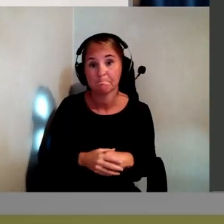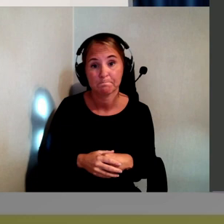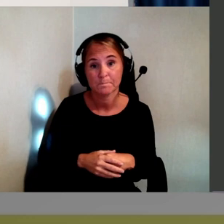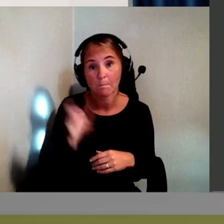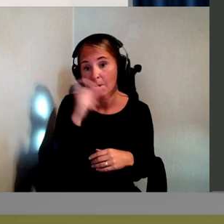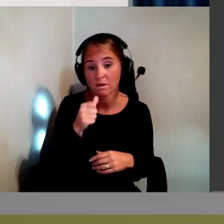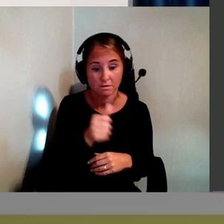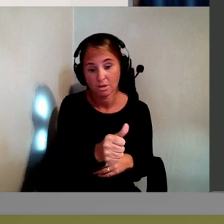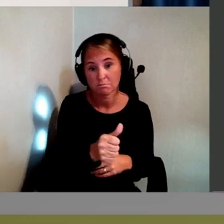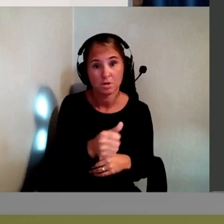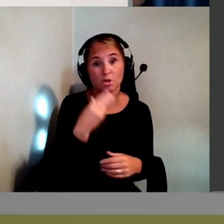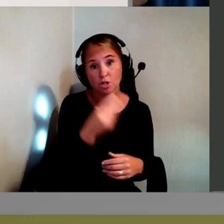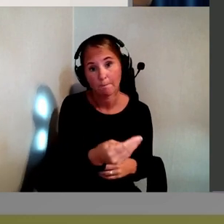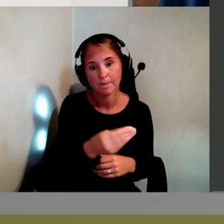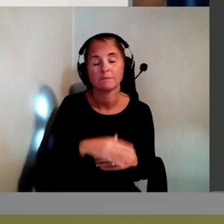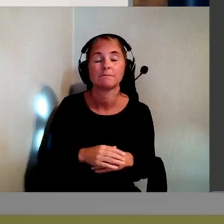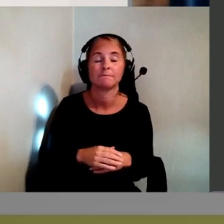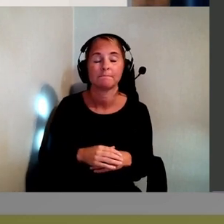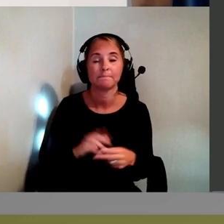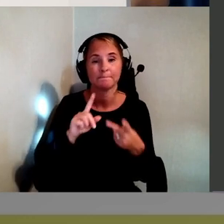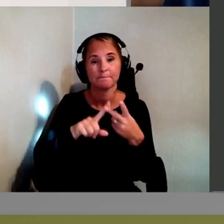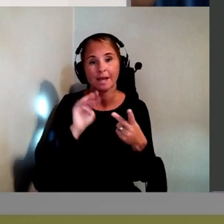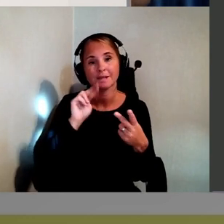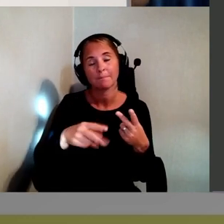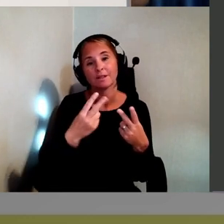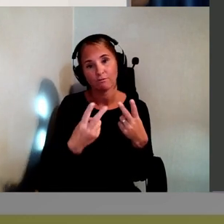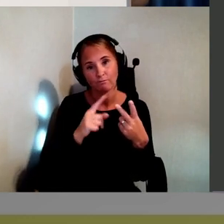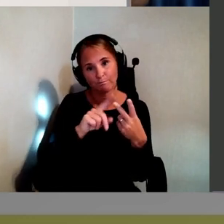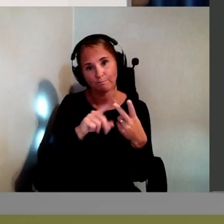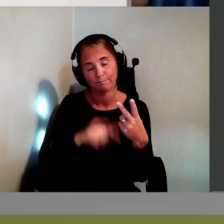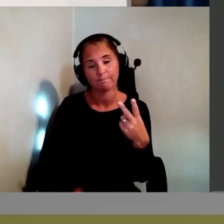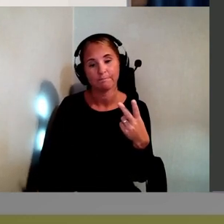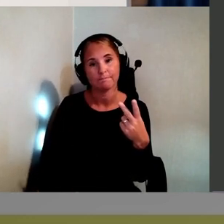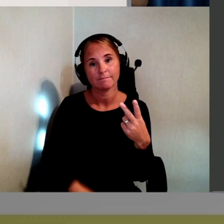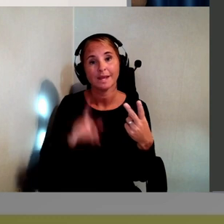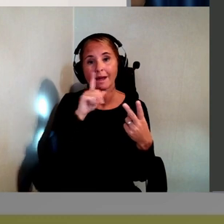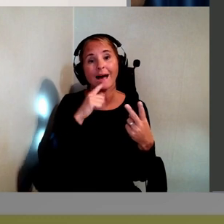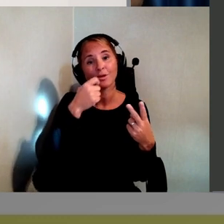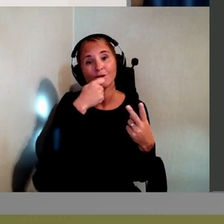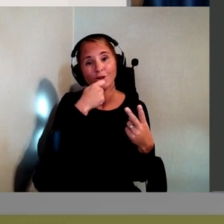eh exempel två heter den anonyma